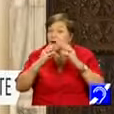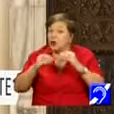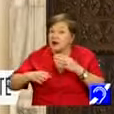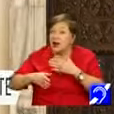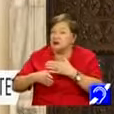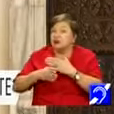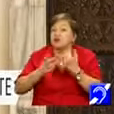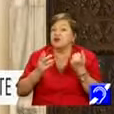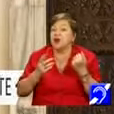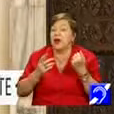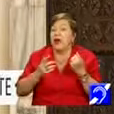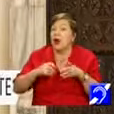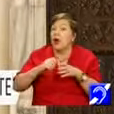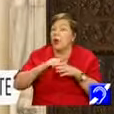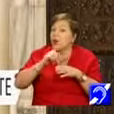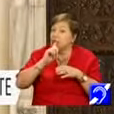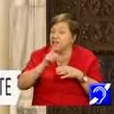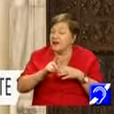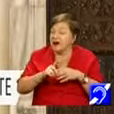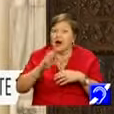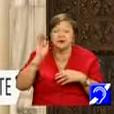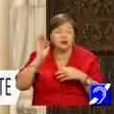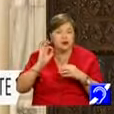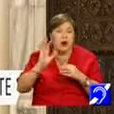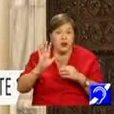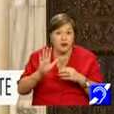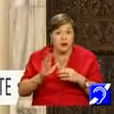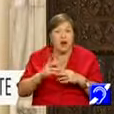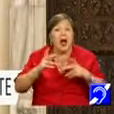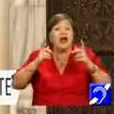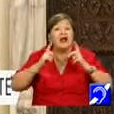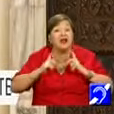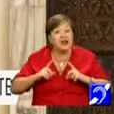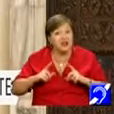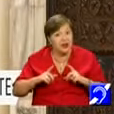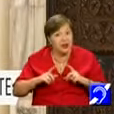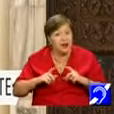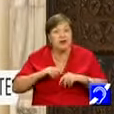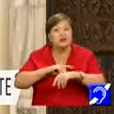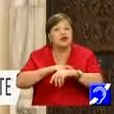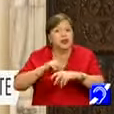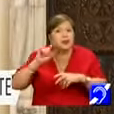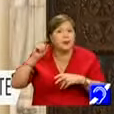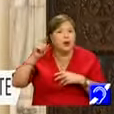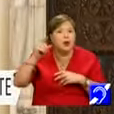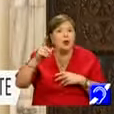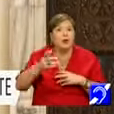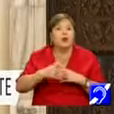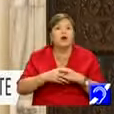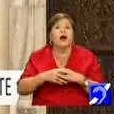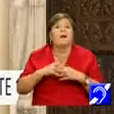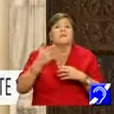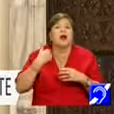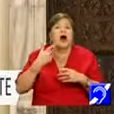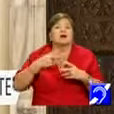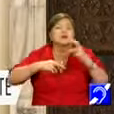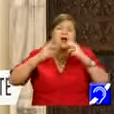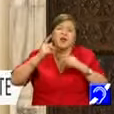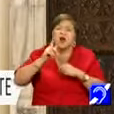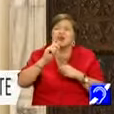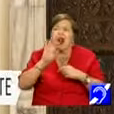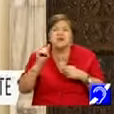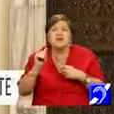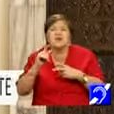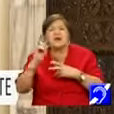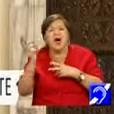o reglementare cuprinzătoare, pașnică și durabilă a conflictului transnistrian, cu